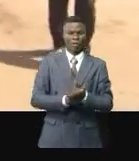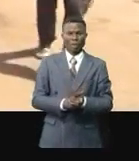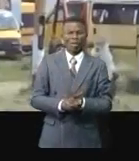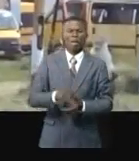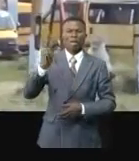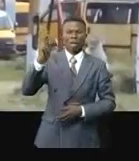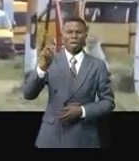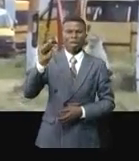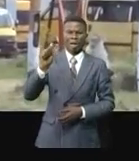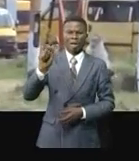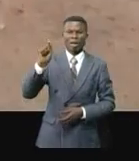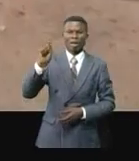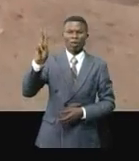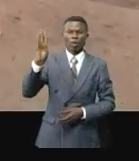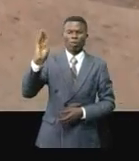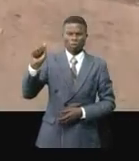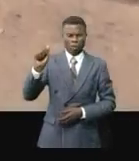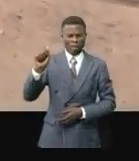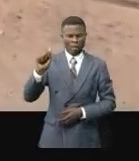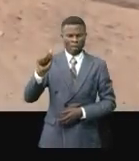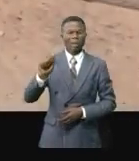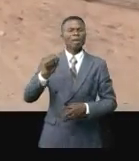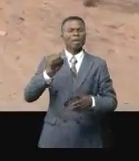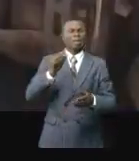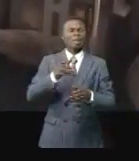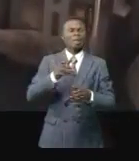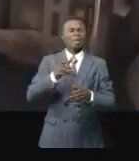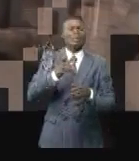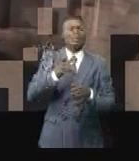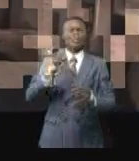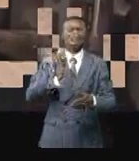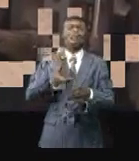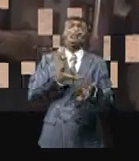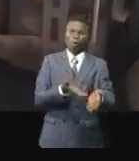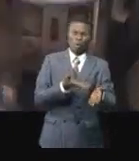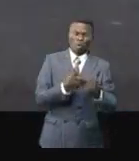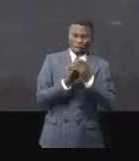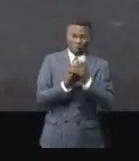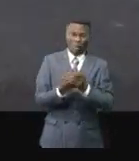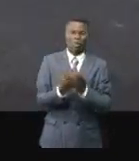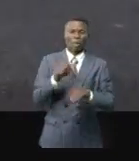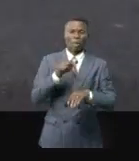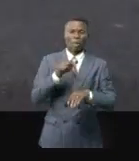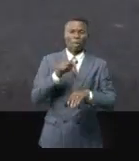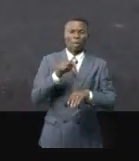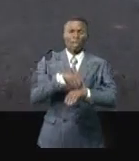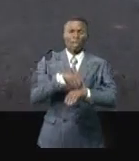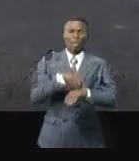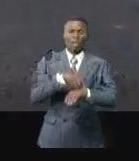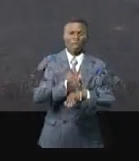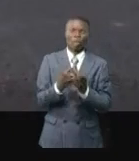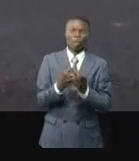Katouba, dans la commune de Katouba, n'appartient plus qu'à un souvenir lointain. À la saison sèche, le gouvernement Kiaboula, avec